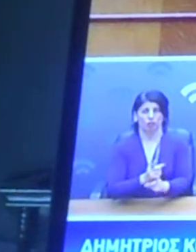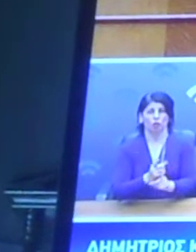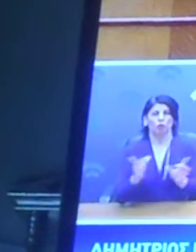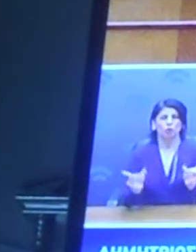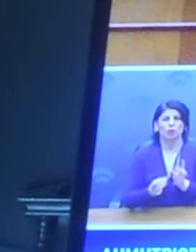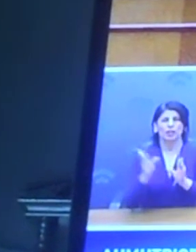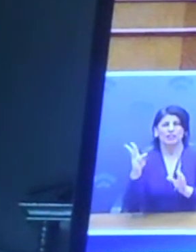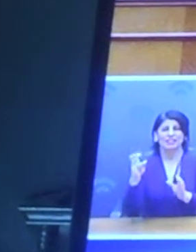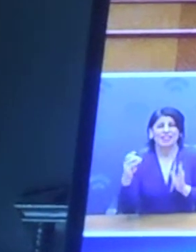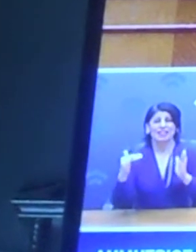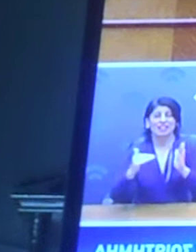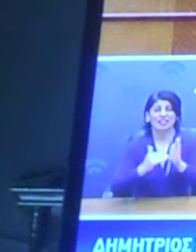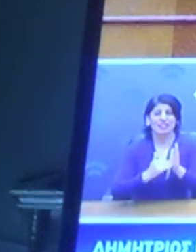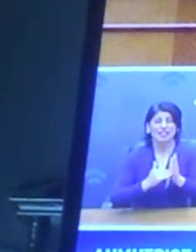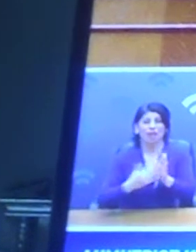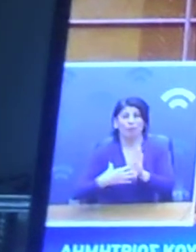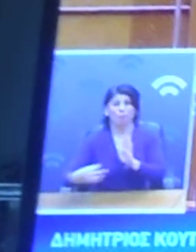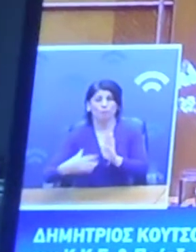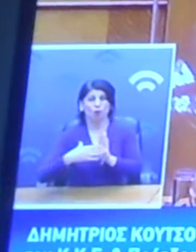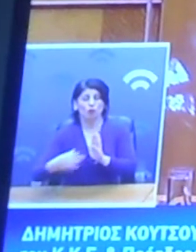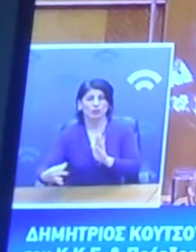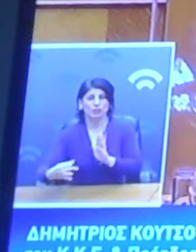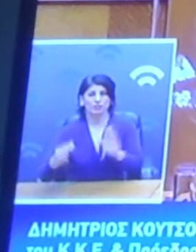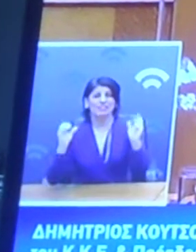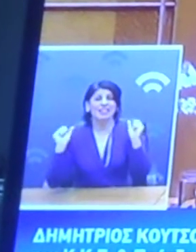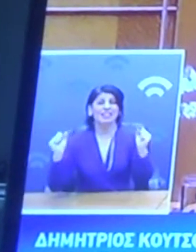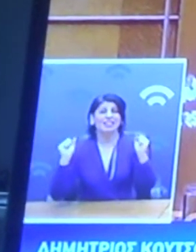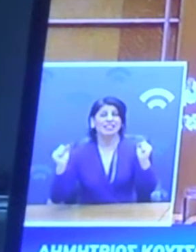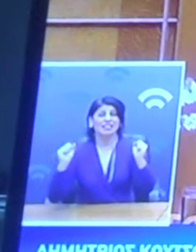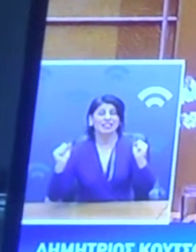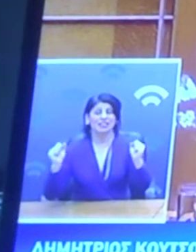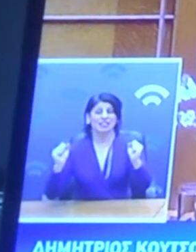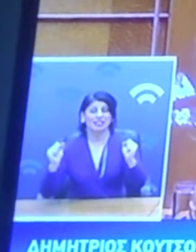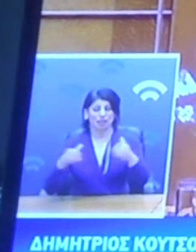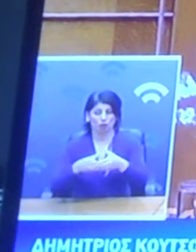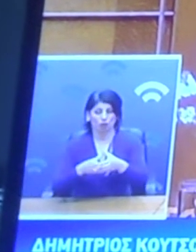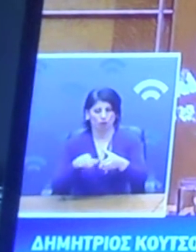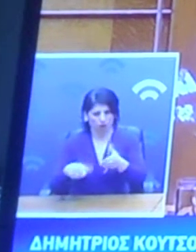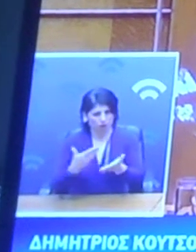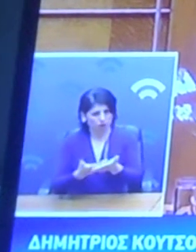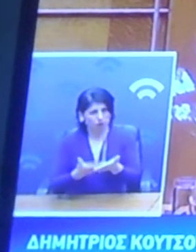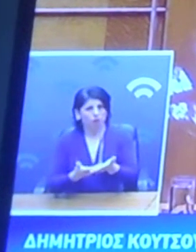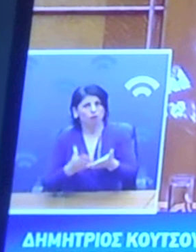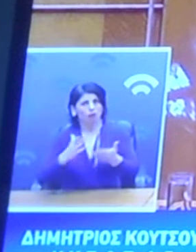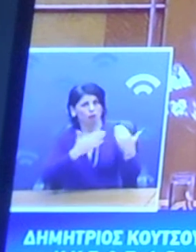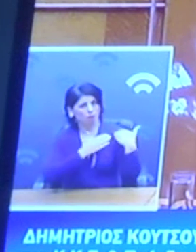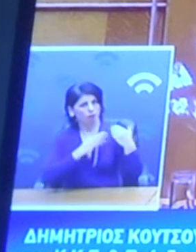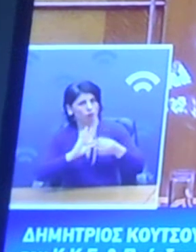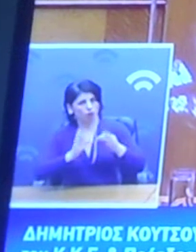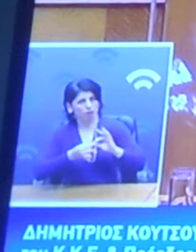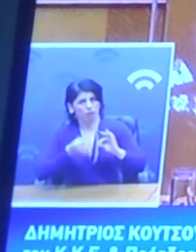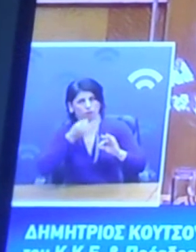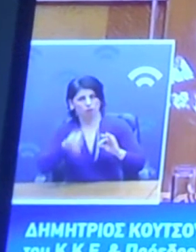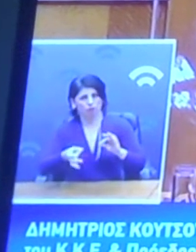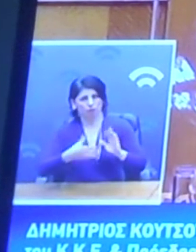30.000 προσλήψεις υγειονομικών με βάση τα στοιχεία και αυτά που λένε οι αρμόδιοι οργανισμοί. Έγιναν